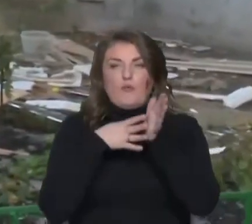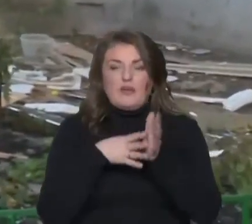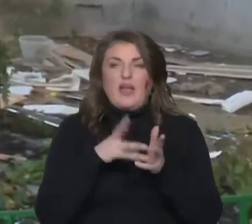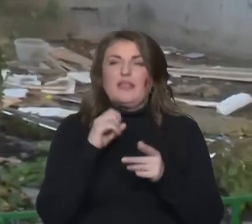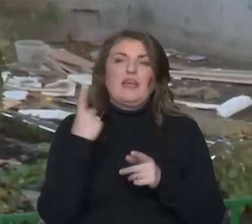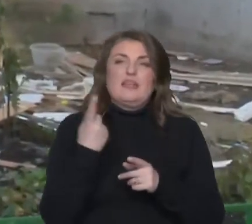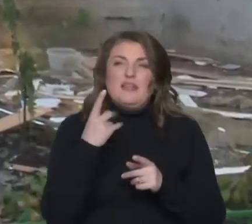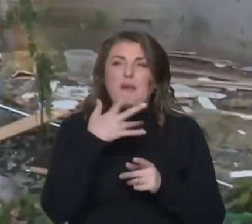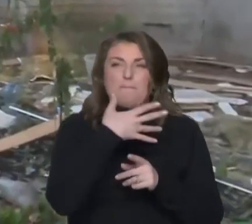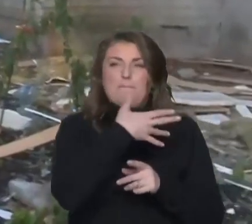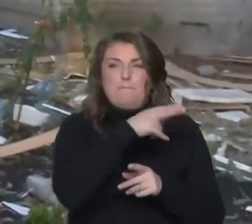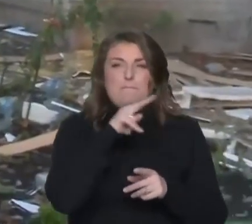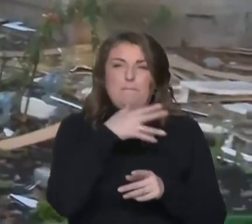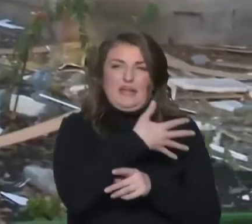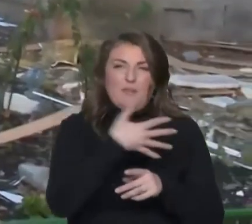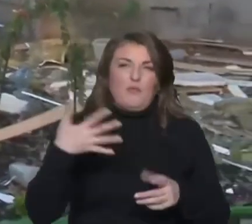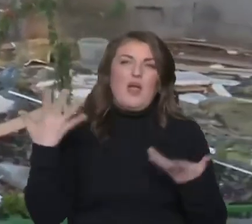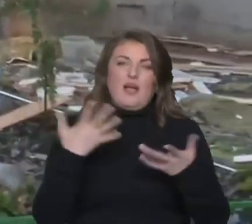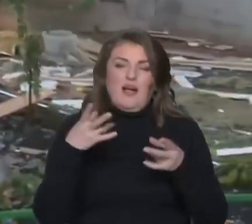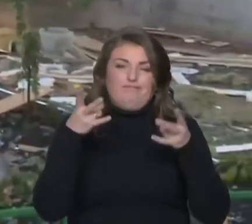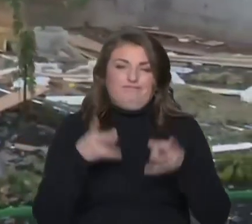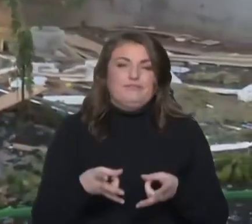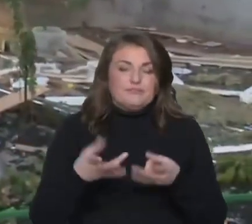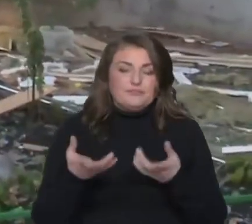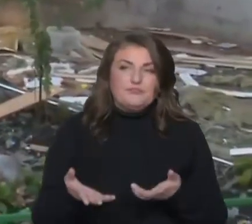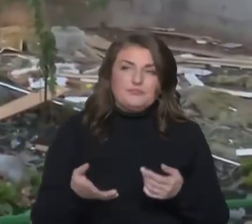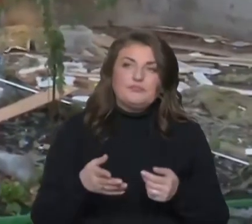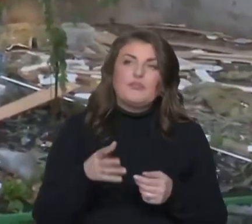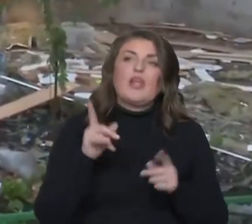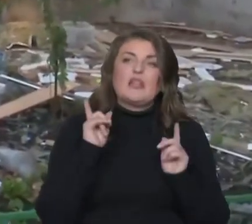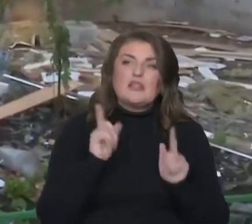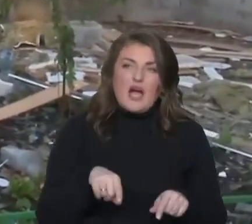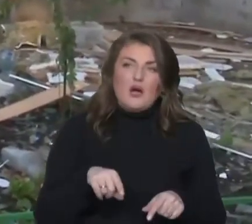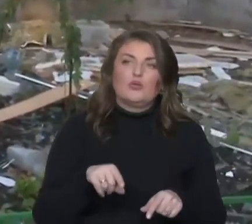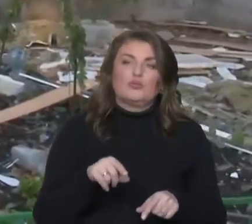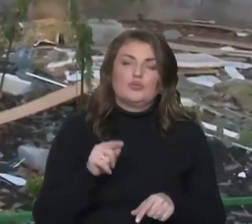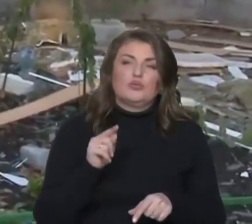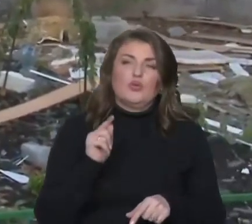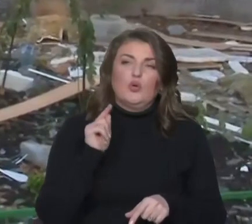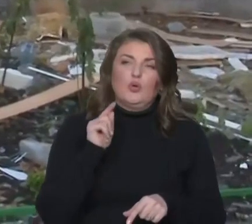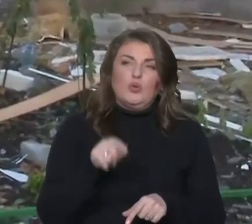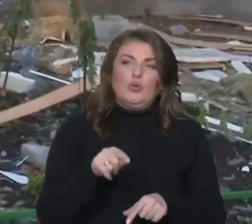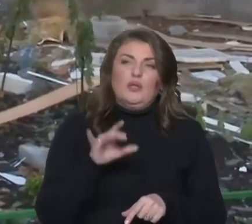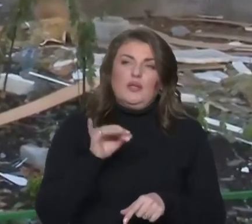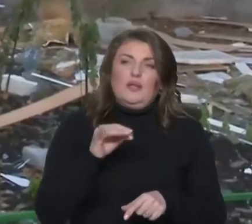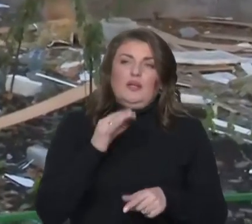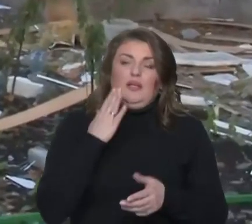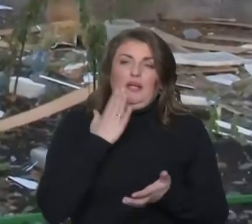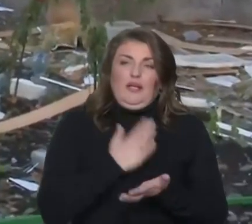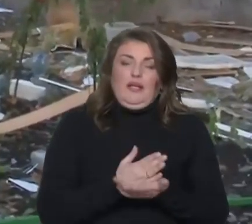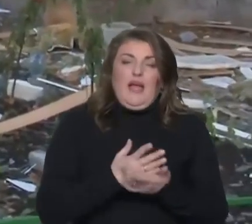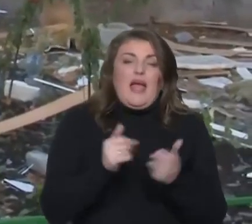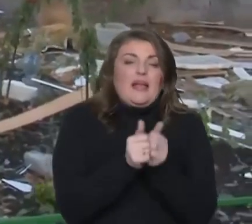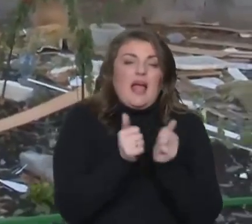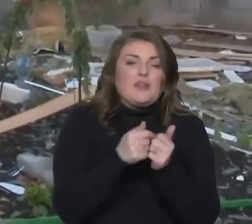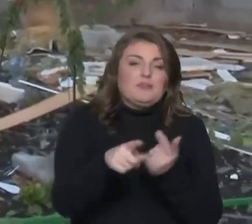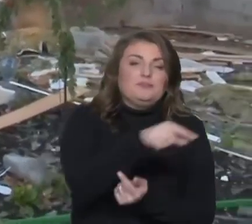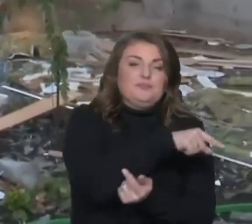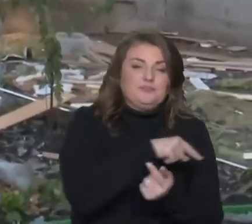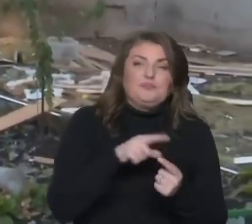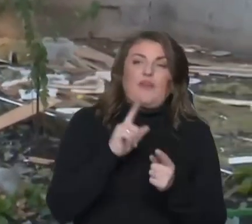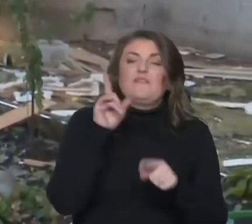не єдина 5-поверхівка, яка зазнала руйнації. Також тут і які прилеглі до